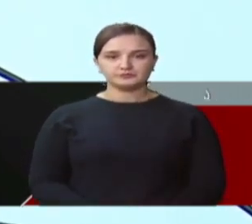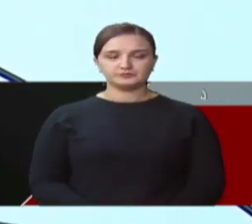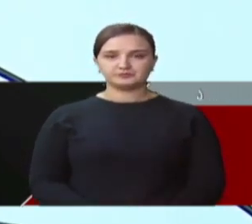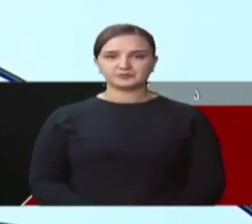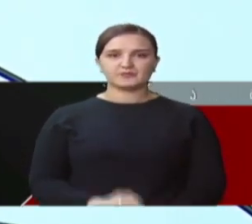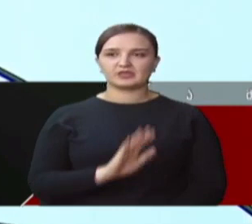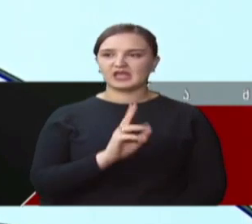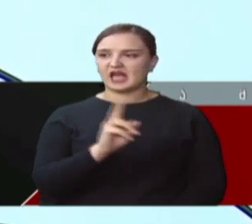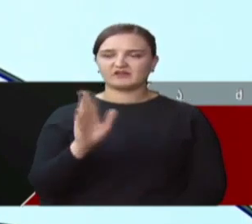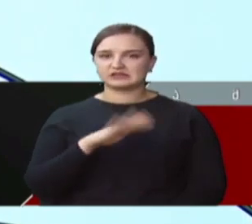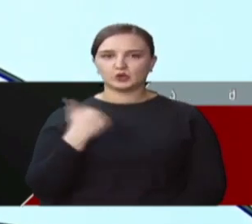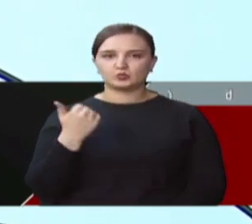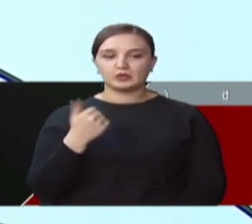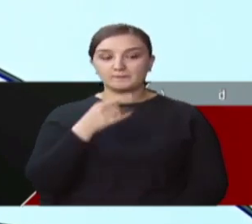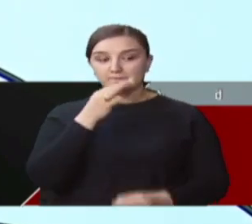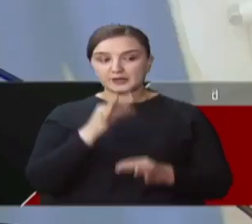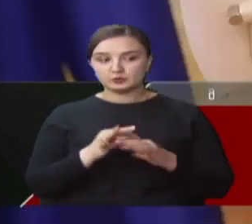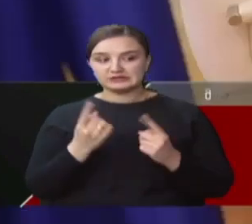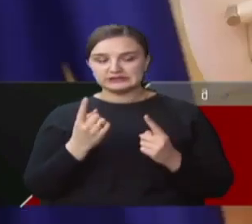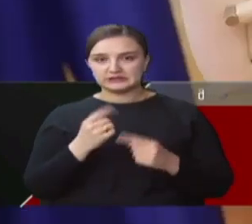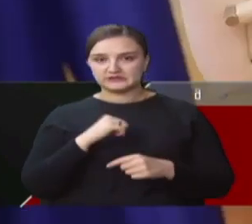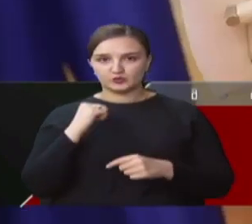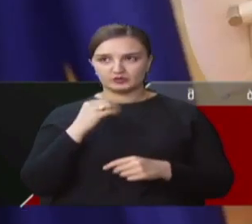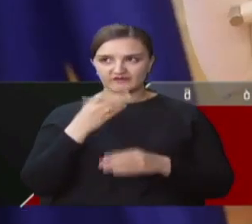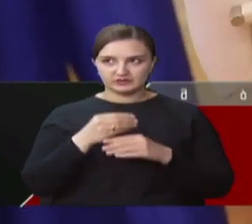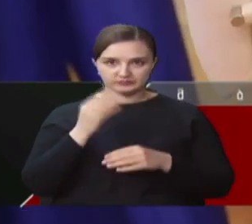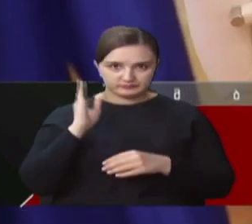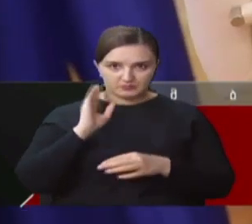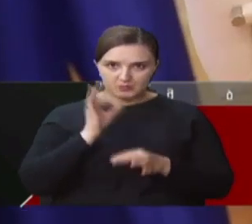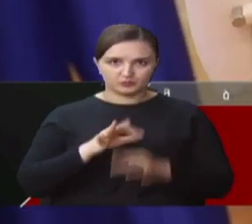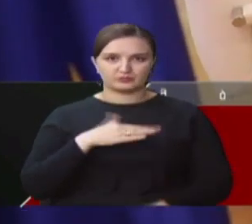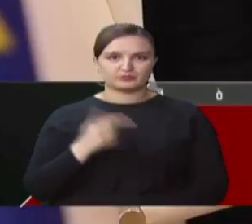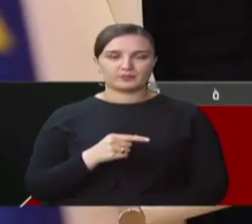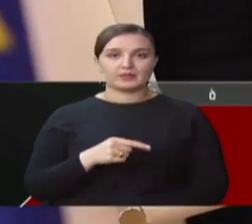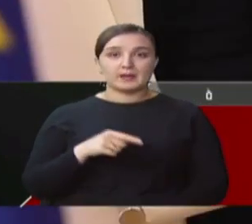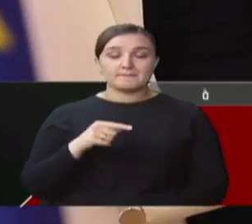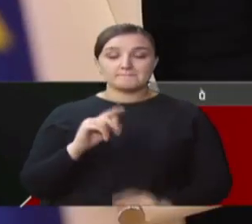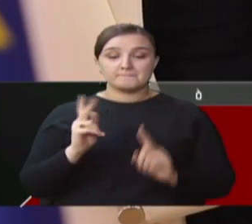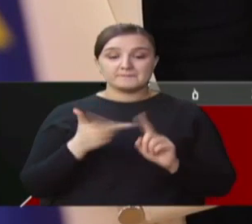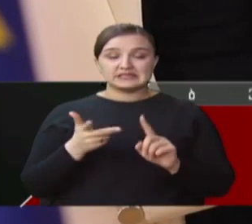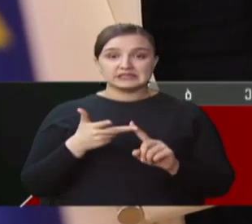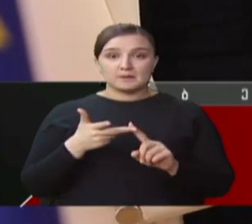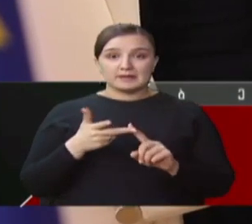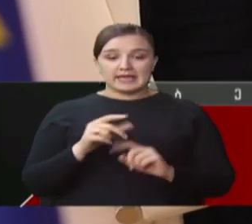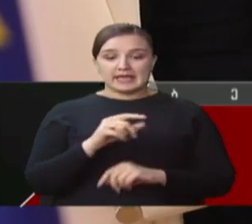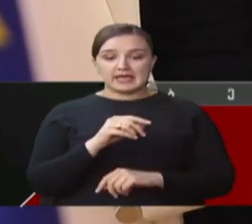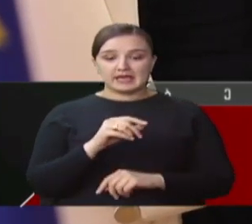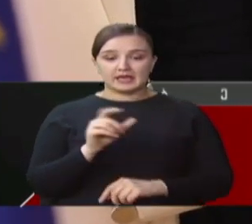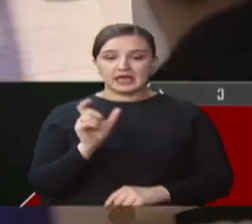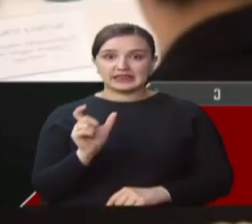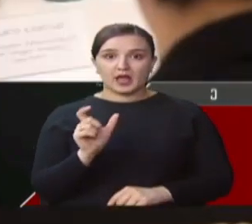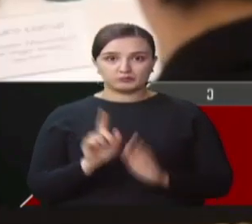არავის არსურ სამხელა პასუხისგებლობის აღება. Თბილისის მერია ტაქსის რეფორმის მესამე ეტაპსაც იწყებს. Ამ თემაზე მეტი